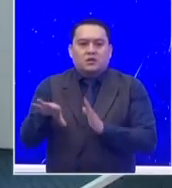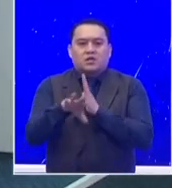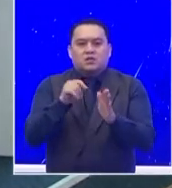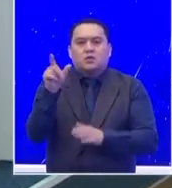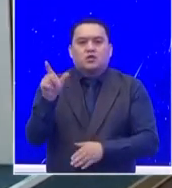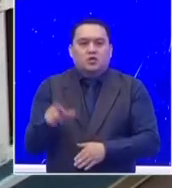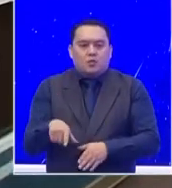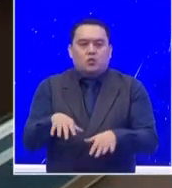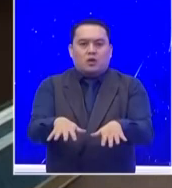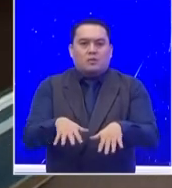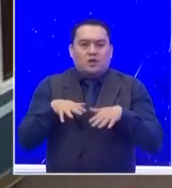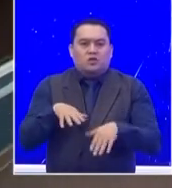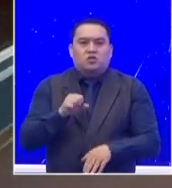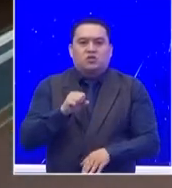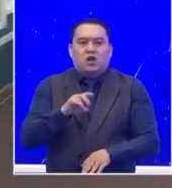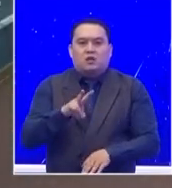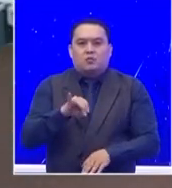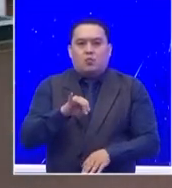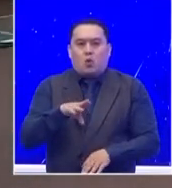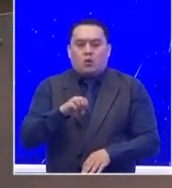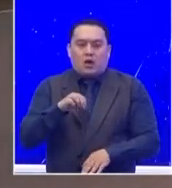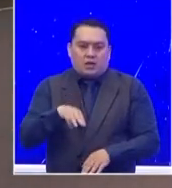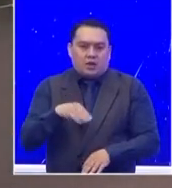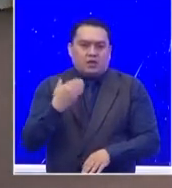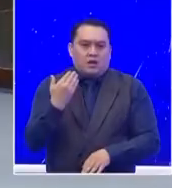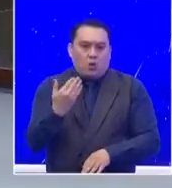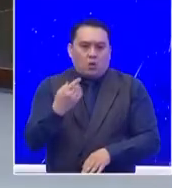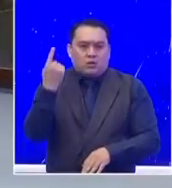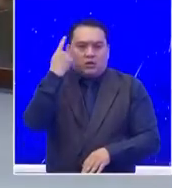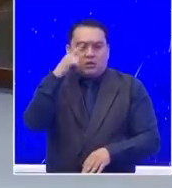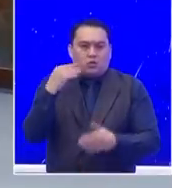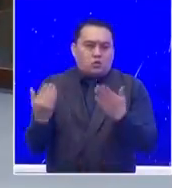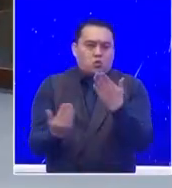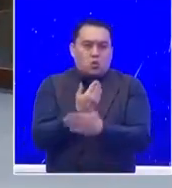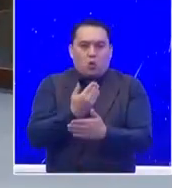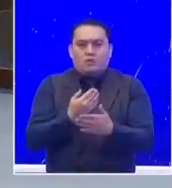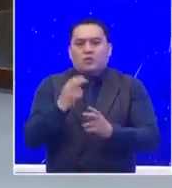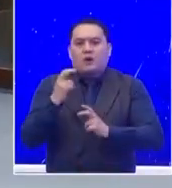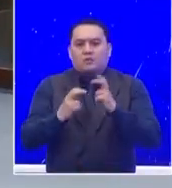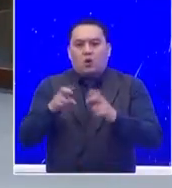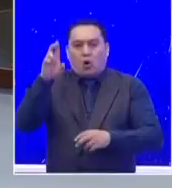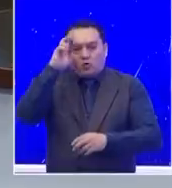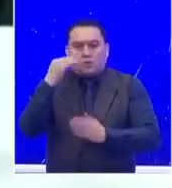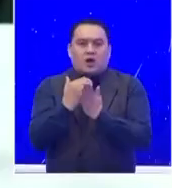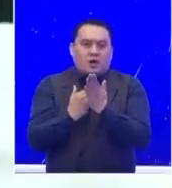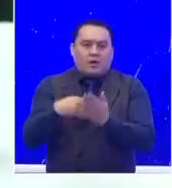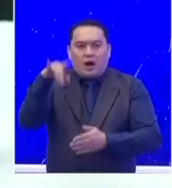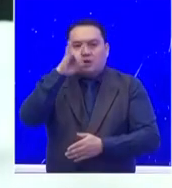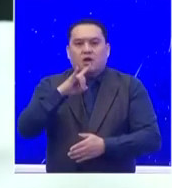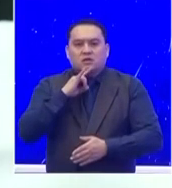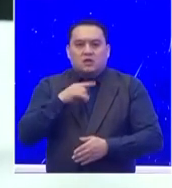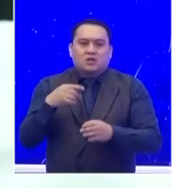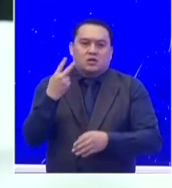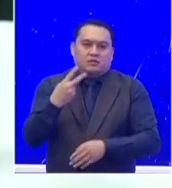был избран депутат областного маслихата Жамболат Жюргенбаев. Инновационные и промышленные государственные программы Казахстана